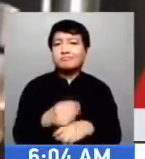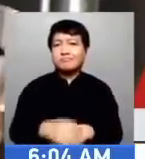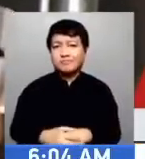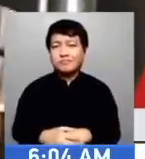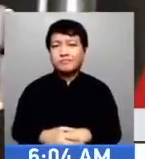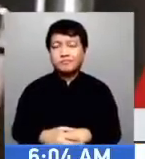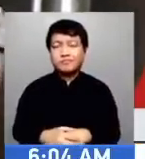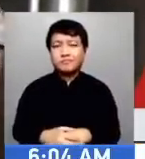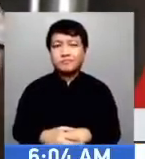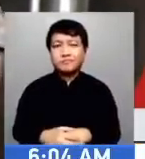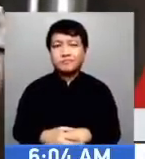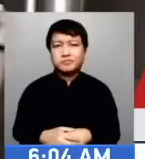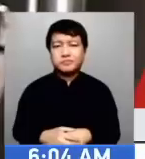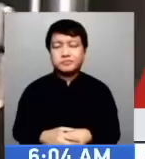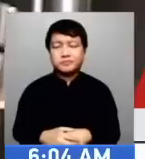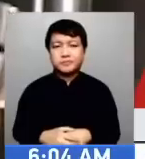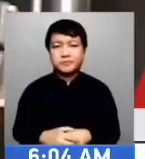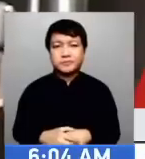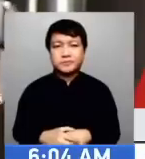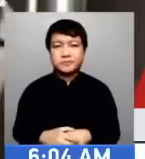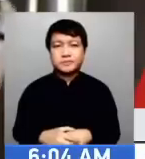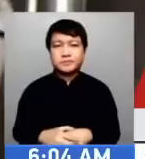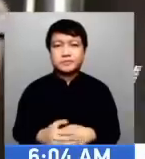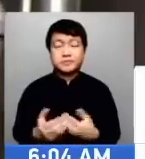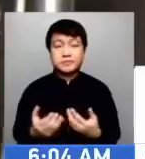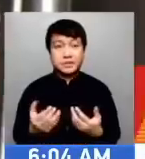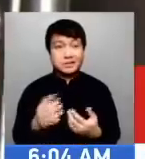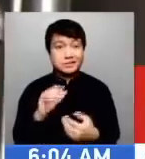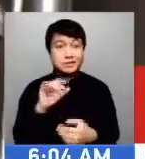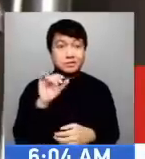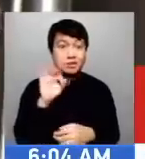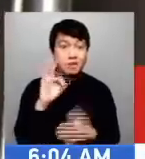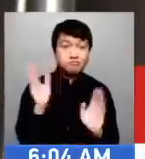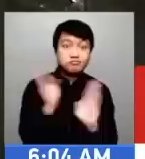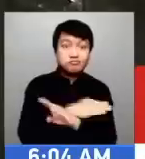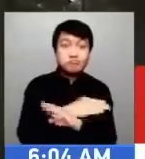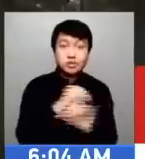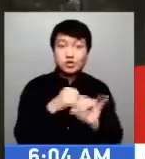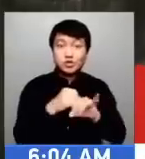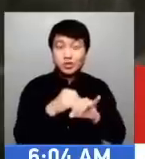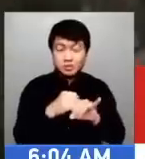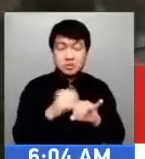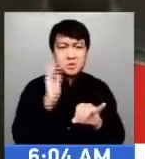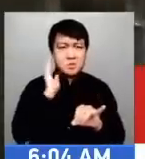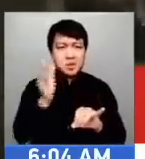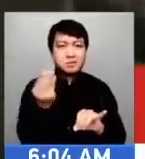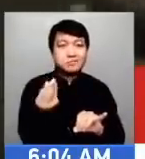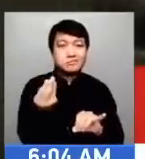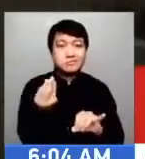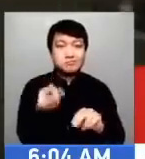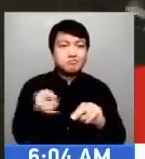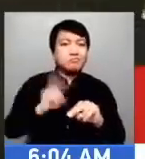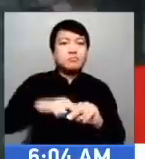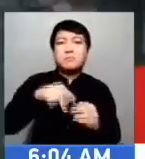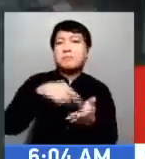pag yung napalitan yung bagong jeep na yan, siguro tataas ang pamasahe.